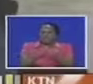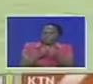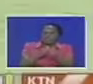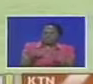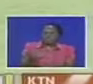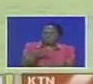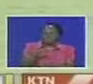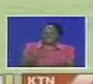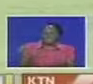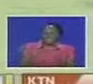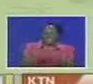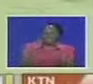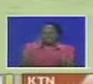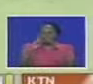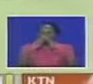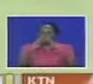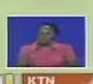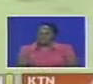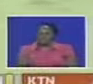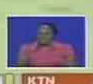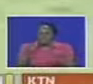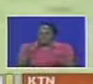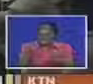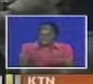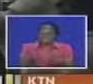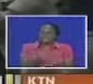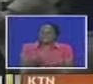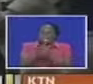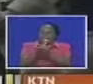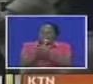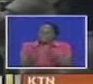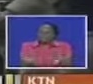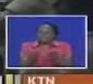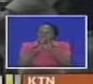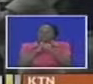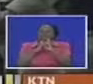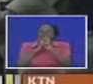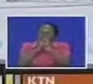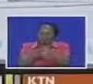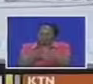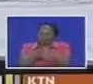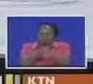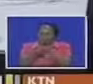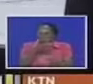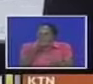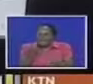roof. Mswada huu wa michezo utasaidia katika kukuza viwango vya michezo, kuboresha viwanja